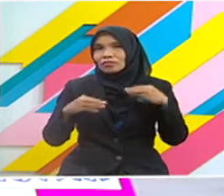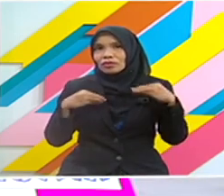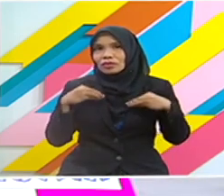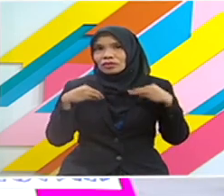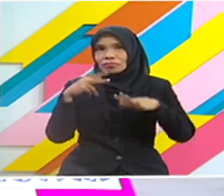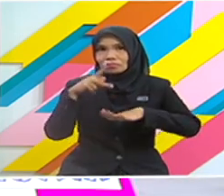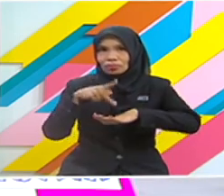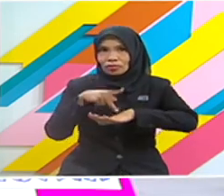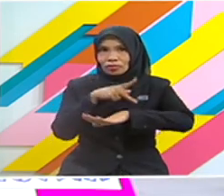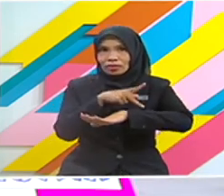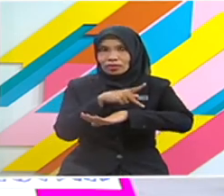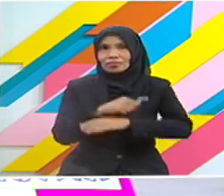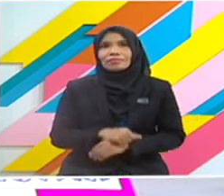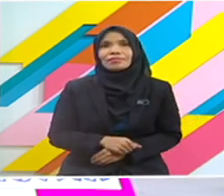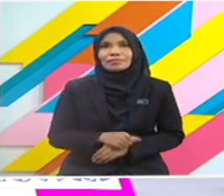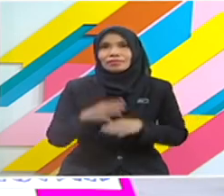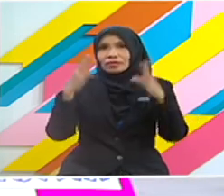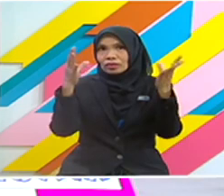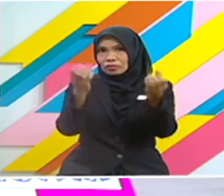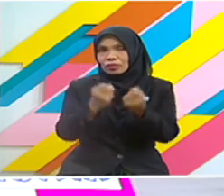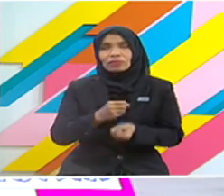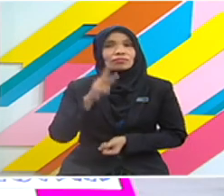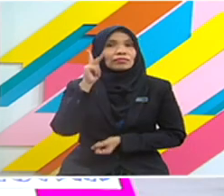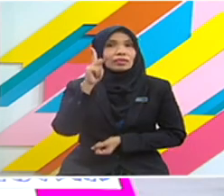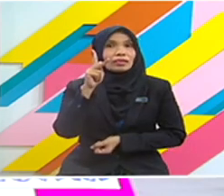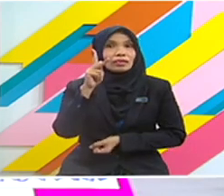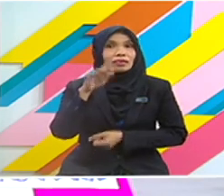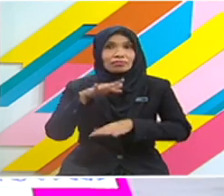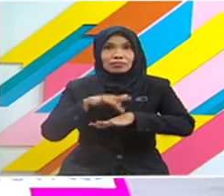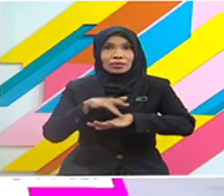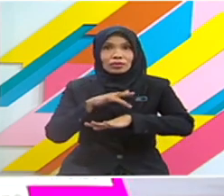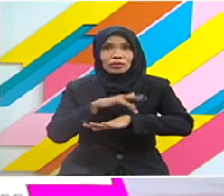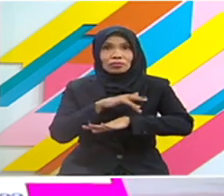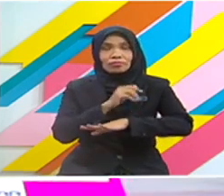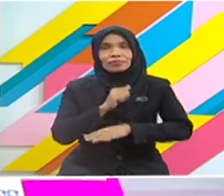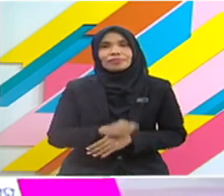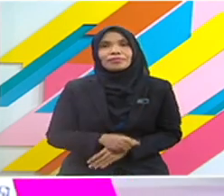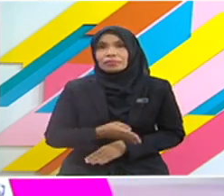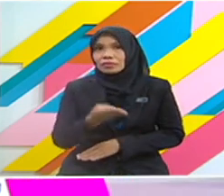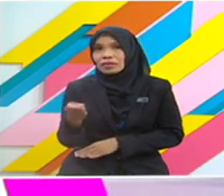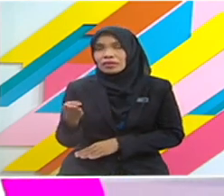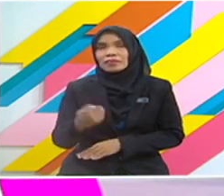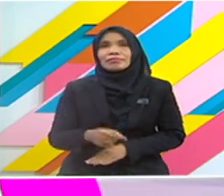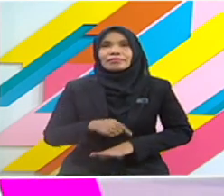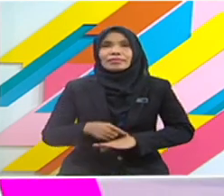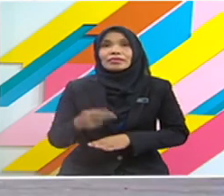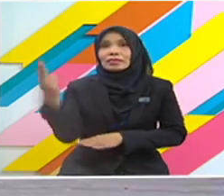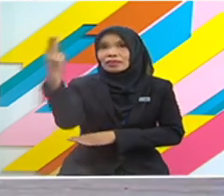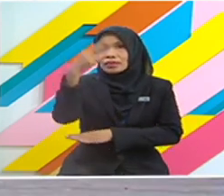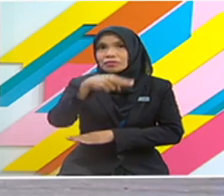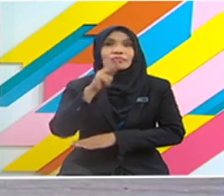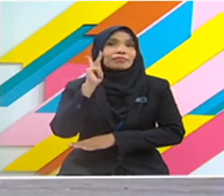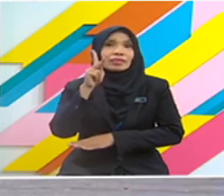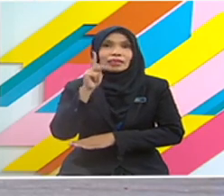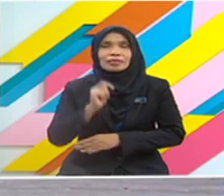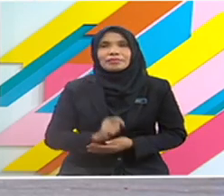Rina sentuh bahan-bahan yang ada di hadapan Kak Rina. Boleh tak? Okey. Yang